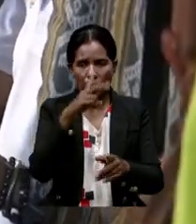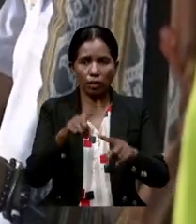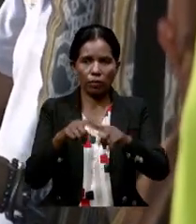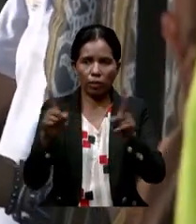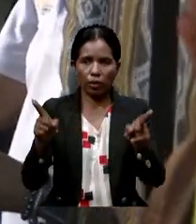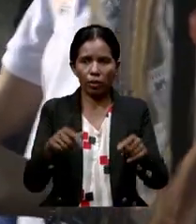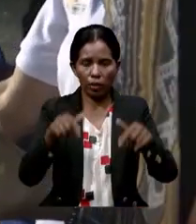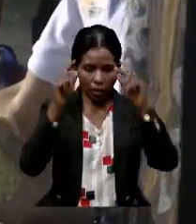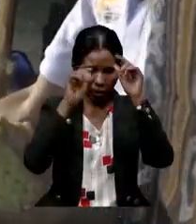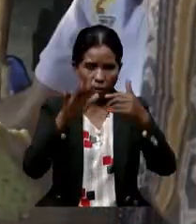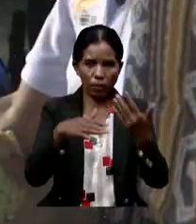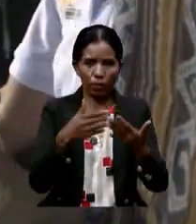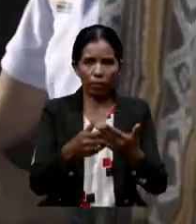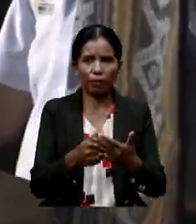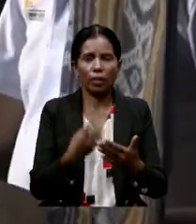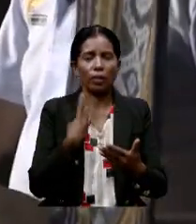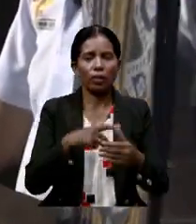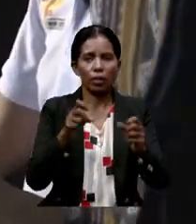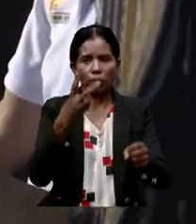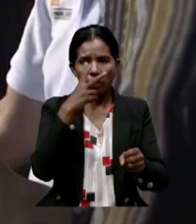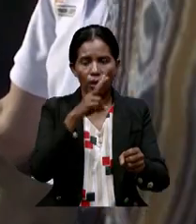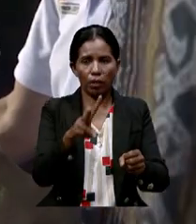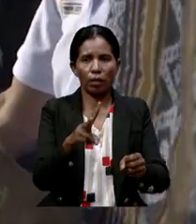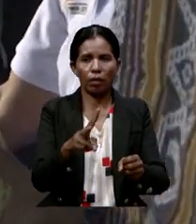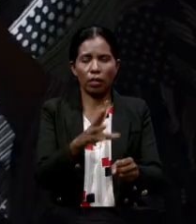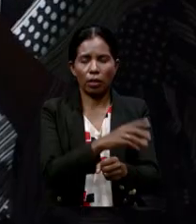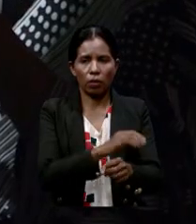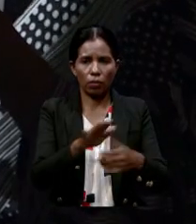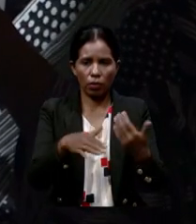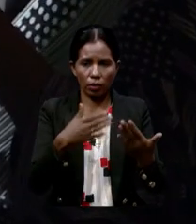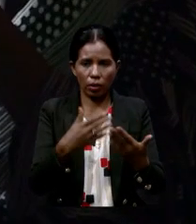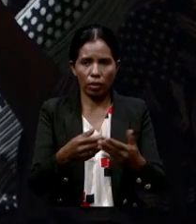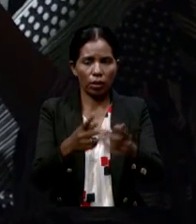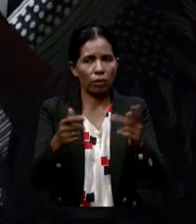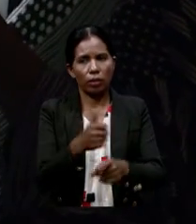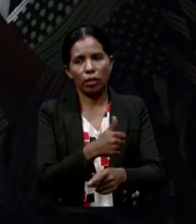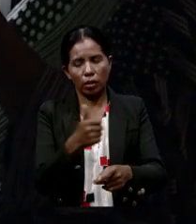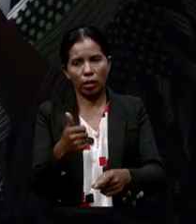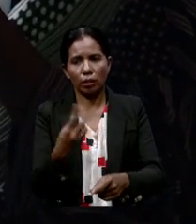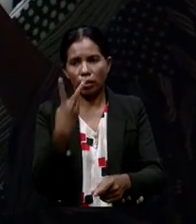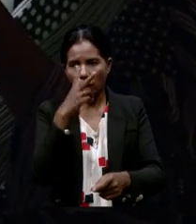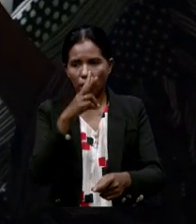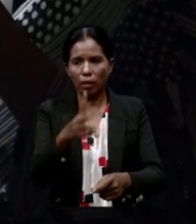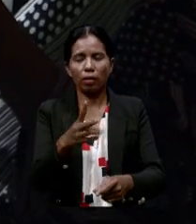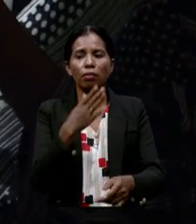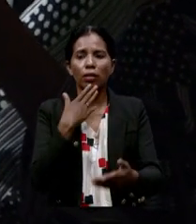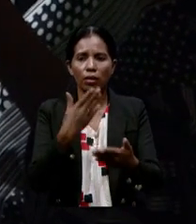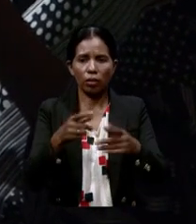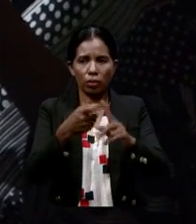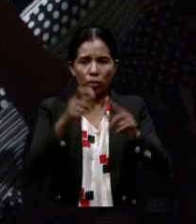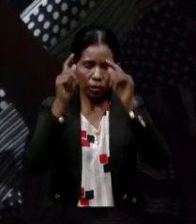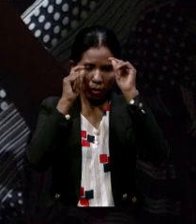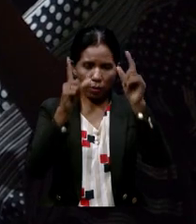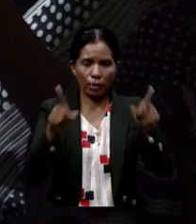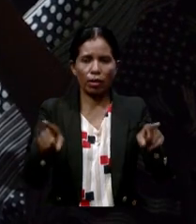Timor Laran Tomak, o ita bela hare produto kulinaria sira, ya Fatim Balong ita hare katak ira ne original Timor inian, o